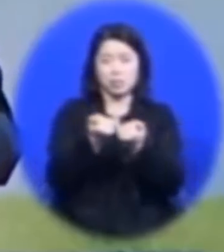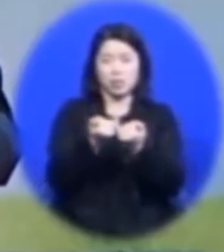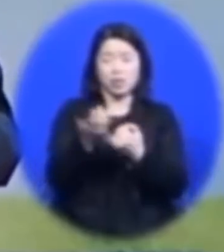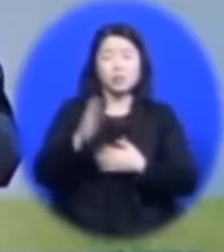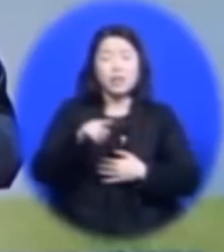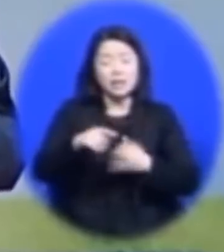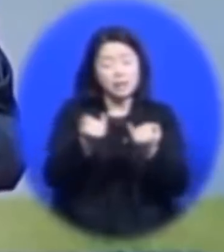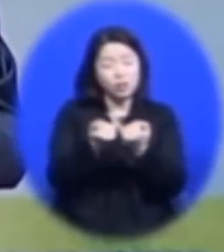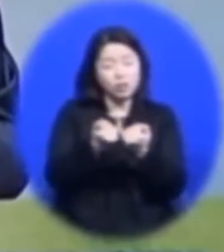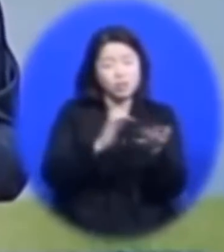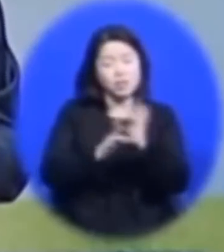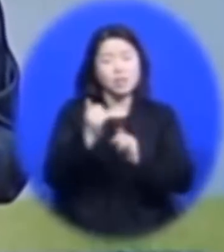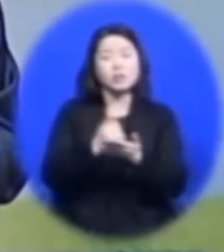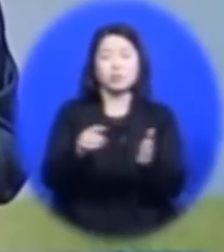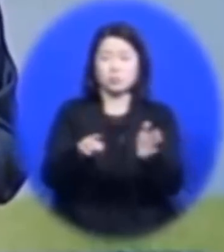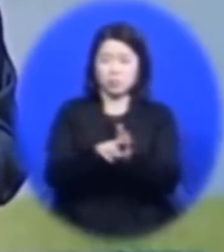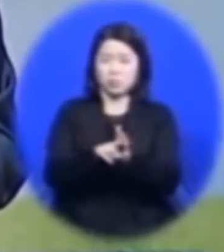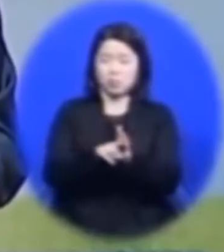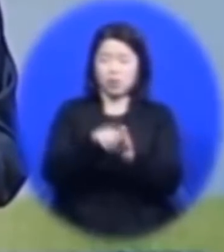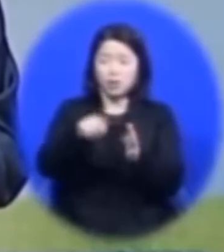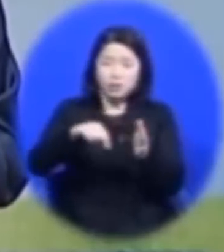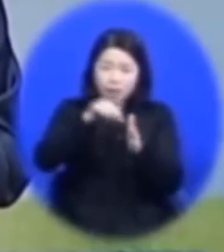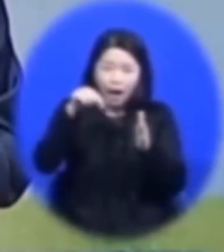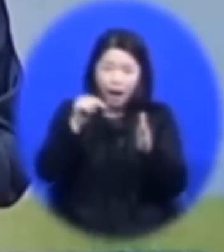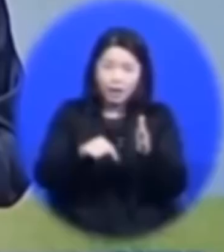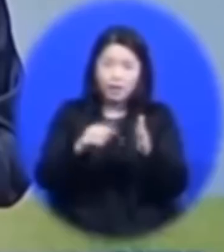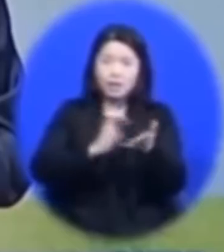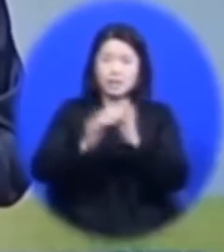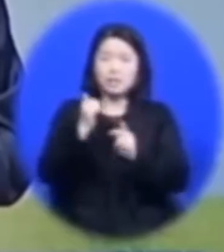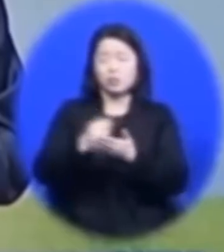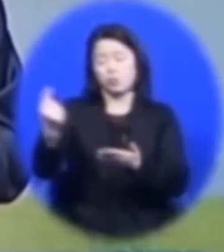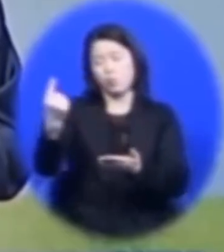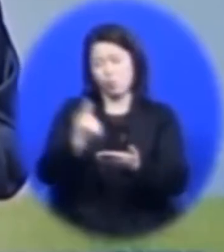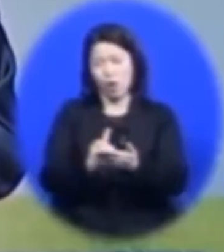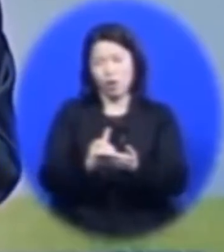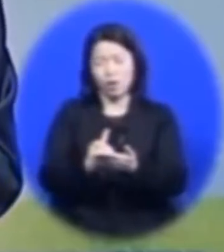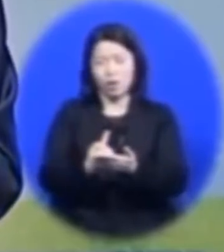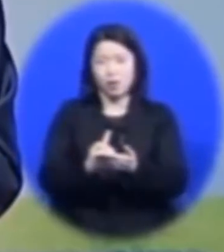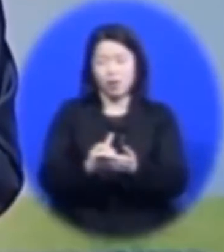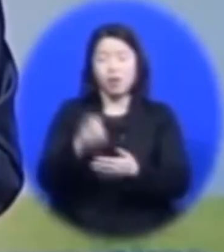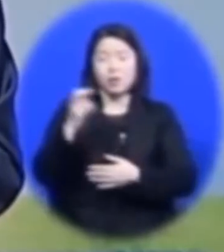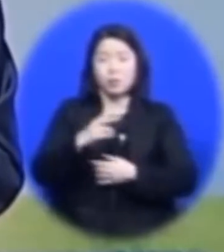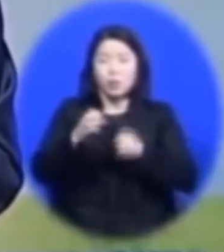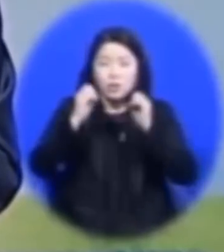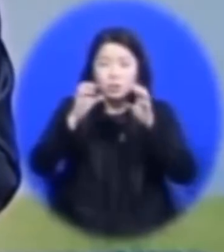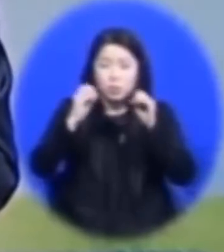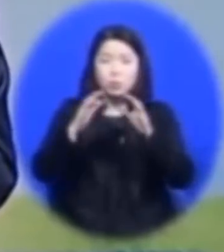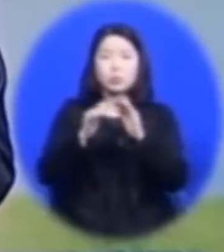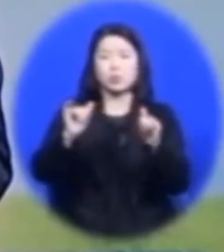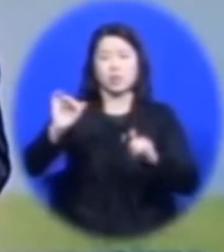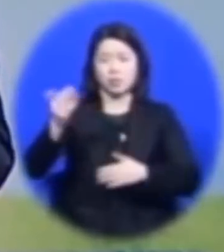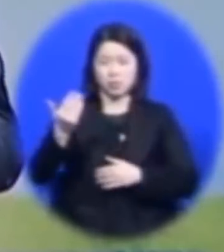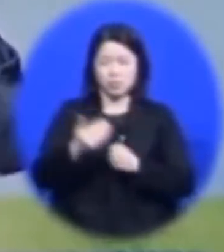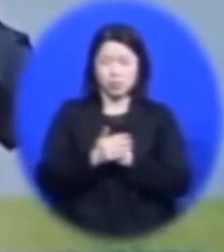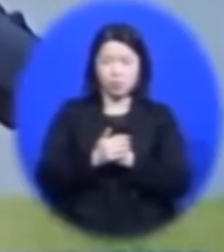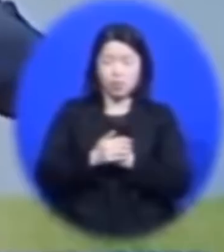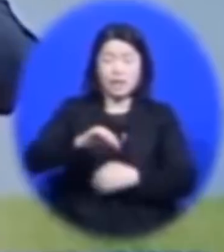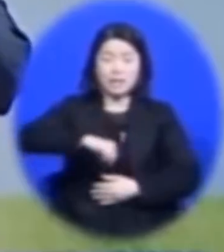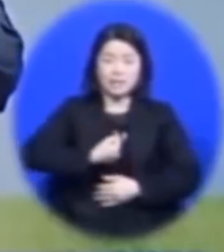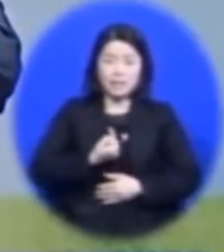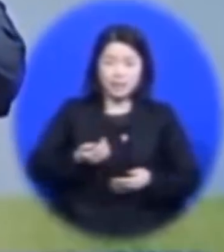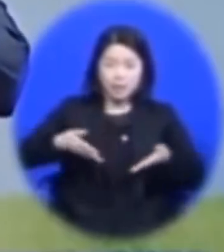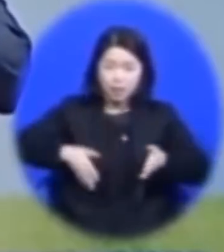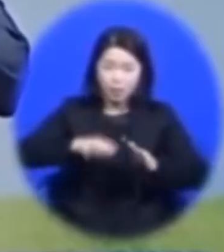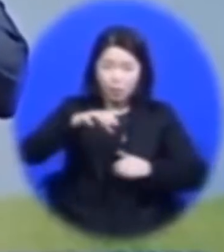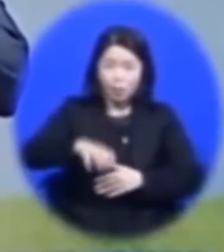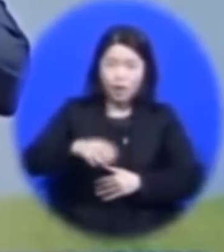믿었습니다 그여인 안에 예수님이 임 하셨어요 그리고 전도자가 되었습니다 그리고 자기 고향